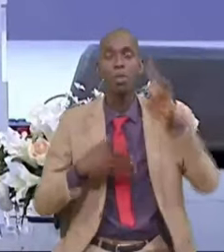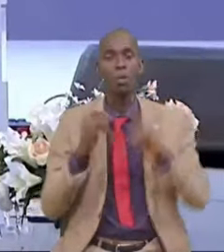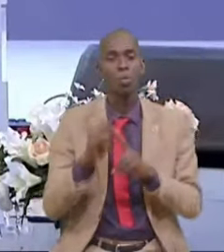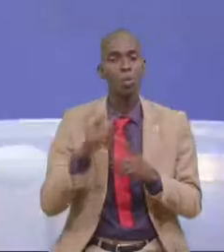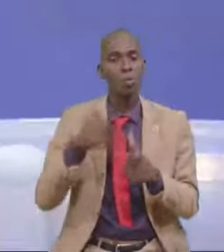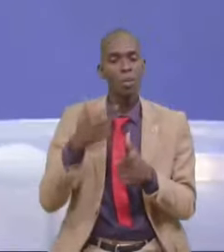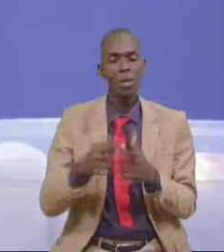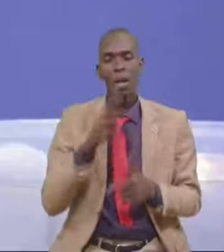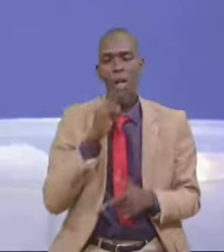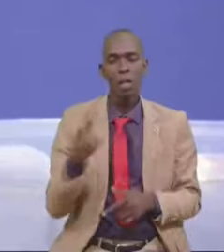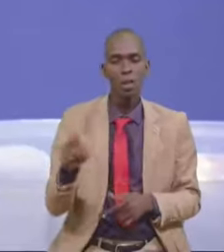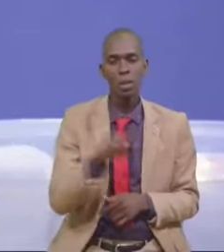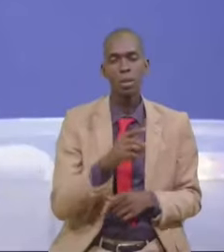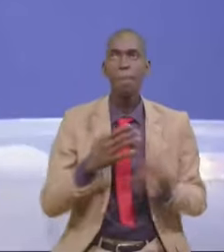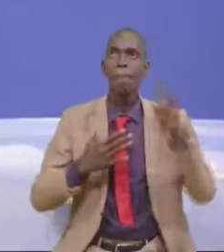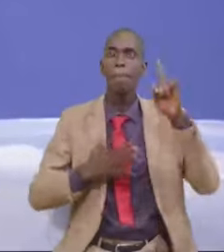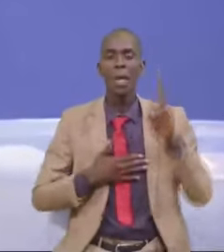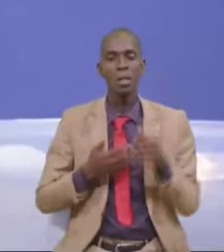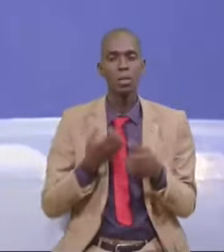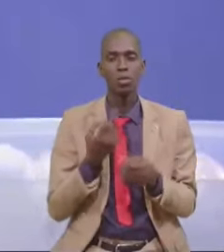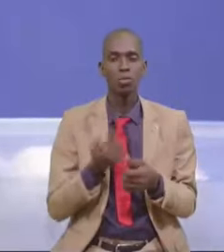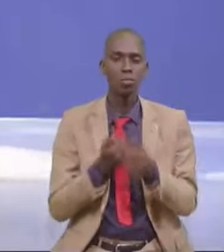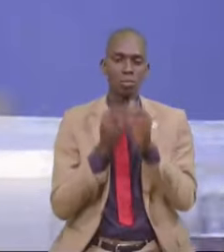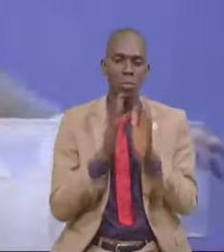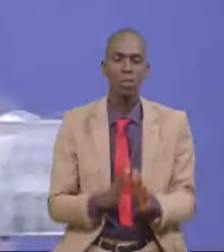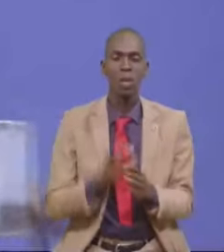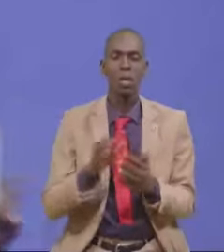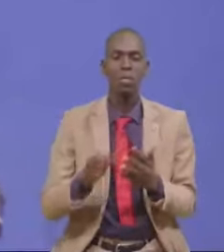si vous demeurez dans ma parole, vous serez vraiment mes disciples.